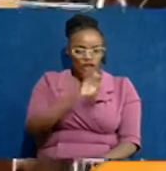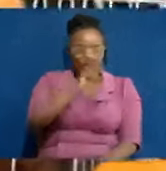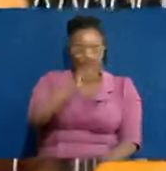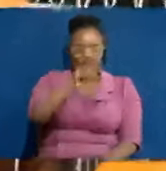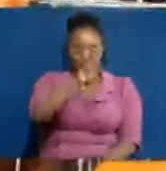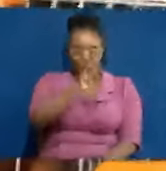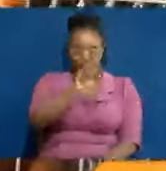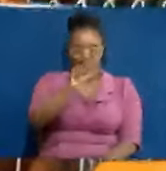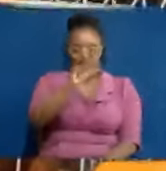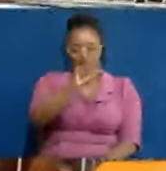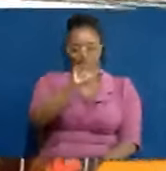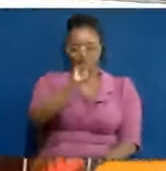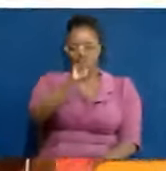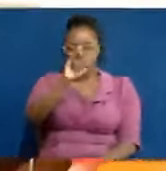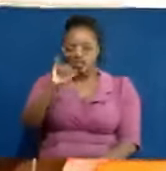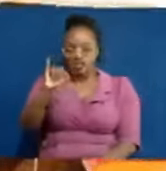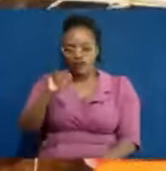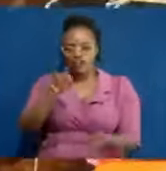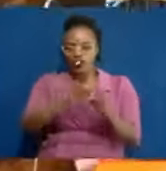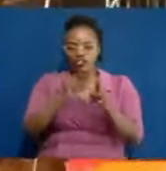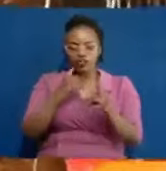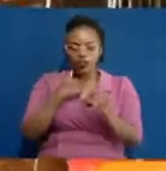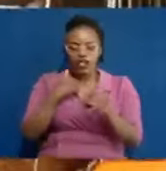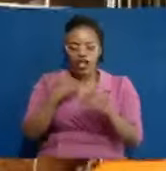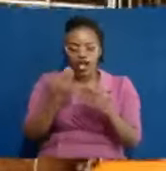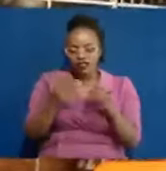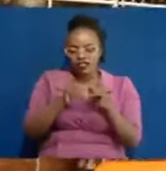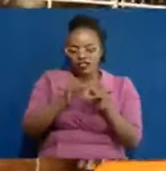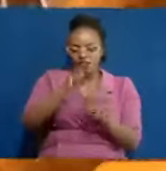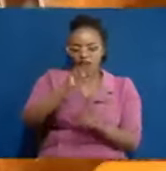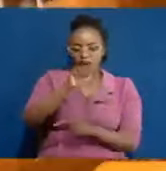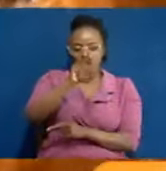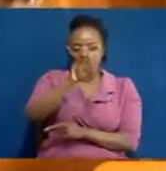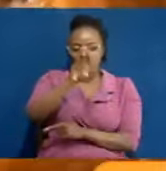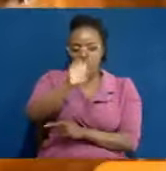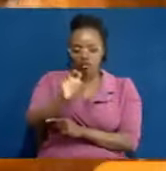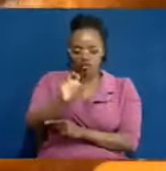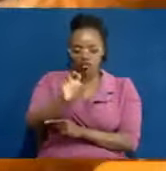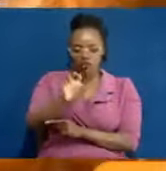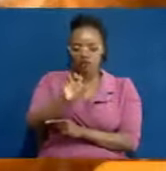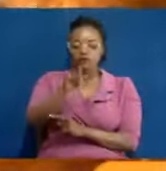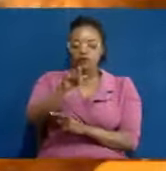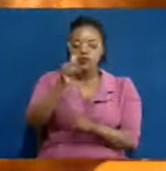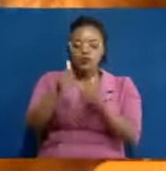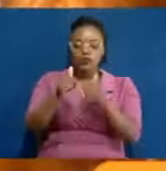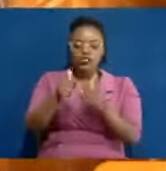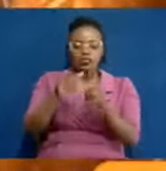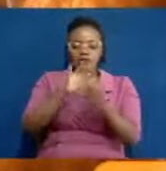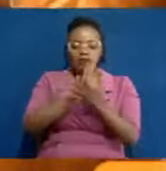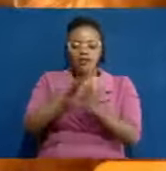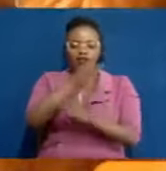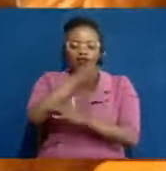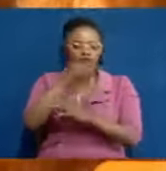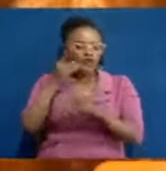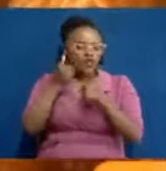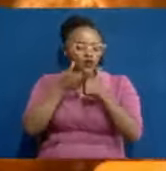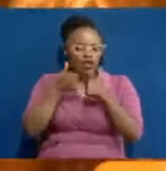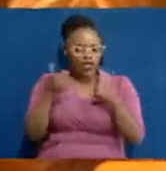Usi. Pia tunakuanga na mbolea. Hii mbolea yao, tunaikausha